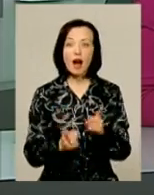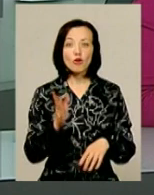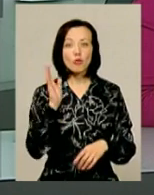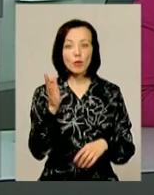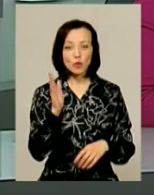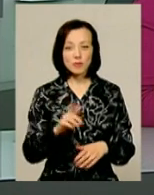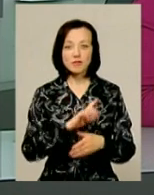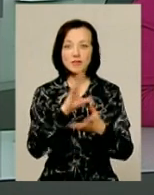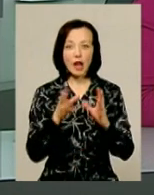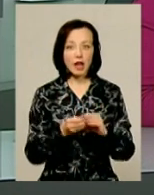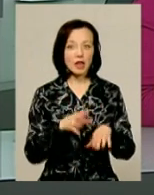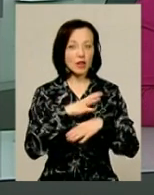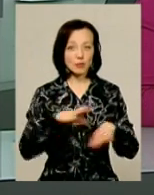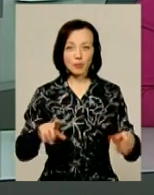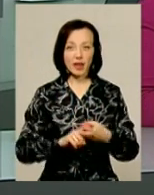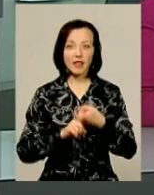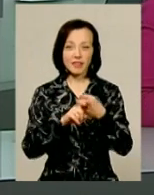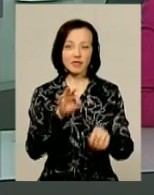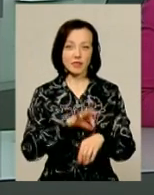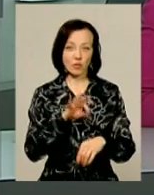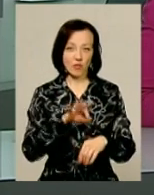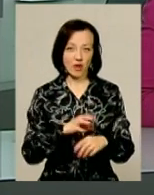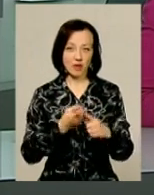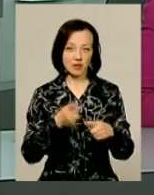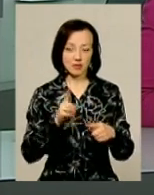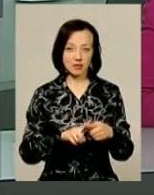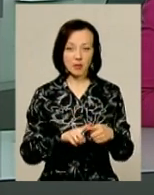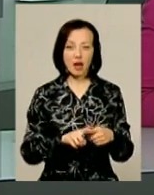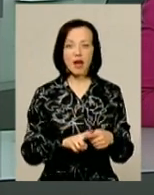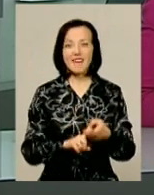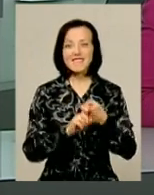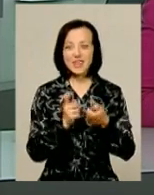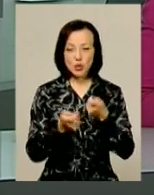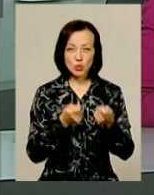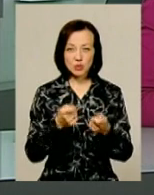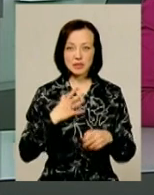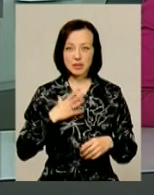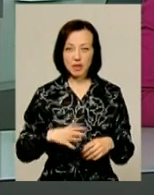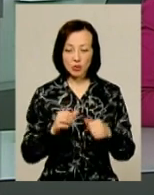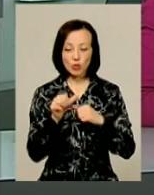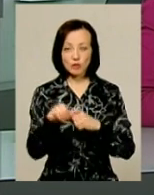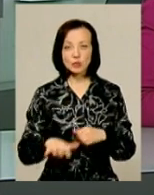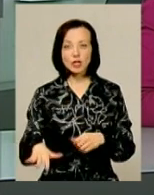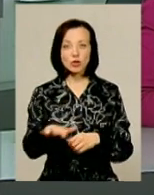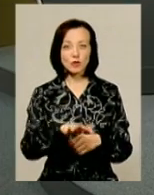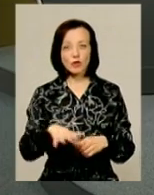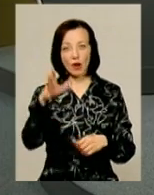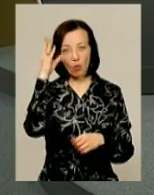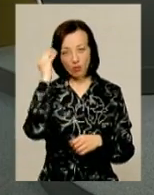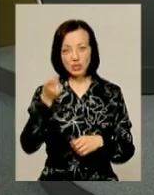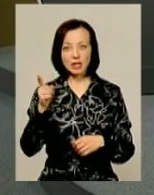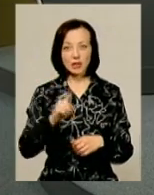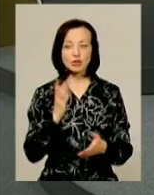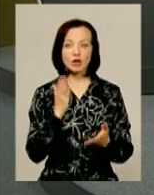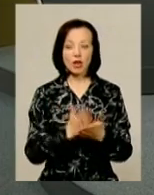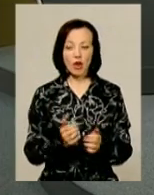майбутньому взагалі уникнути інфікування африканкою? Вірус, він стійкий в зовнішньому середовищі, і враховуючи те, що є